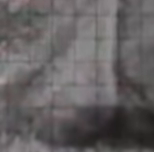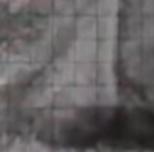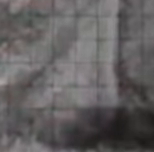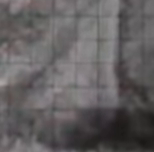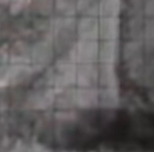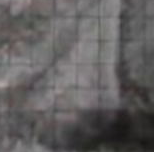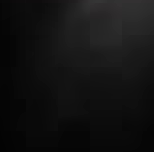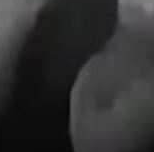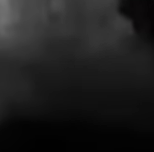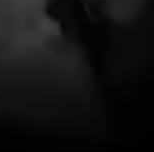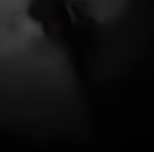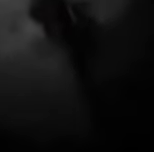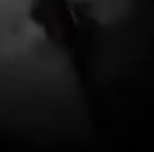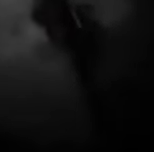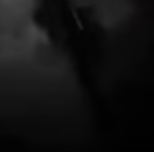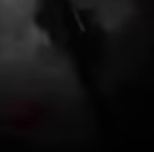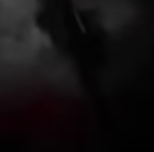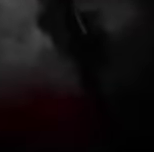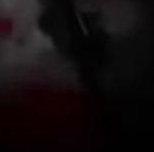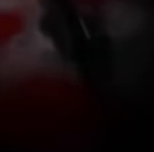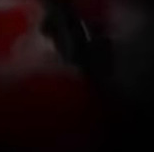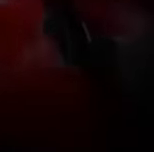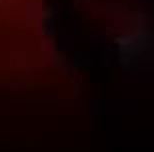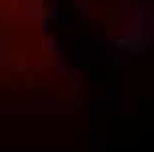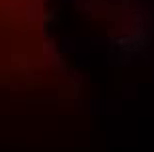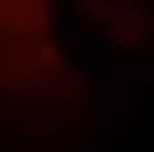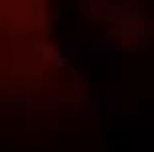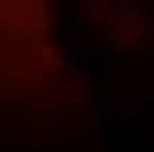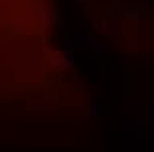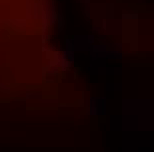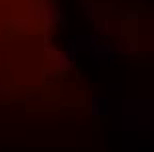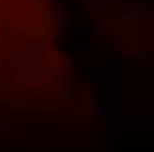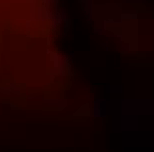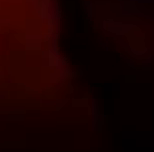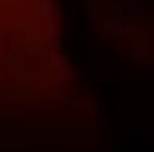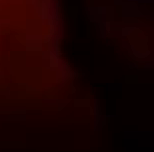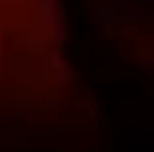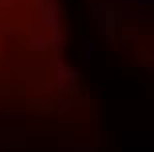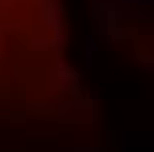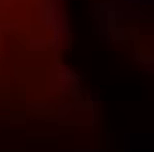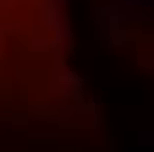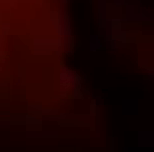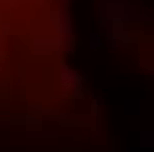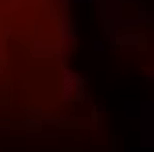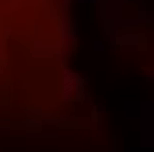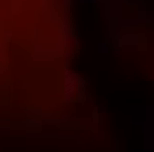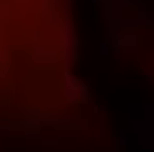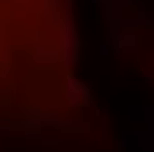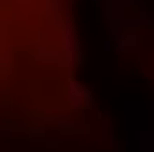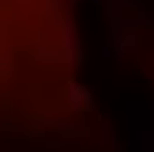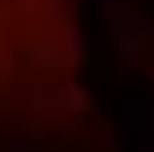Ferdinand Marcos. Masasabing sinunod din ni Marcos ang ikangay Rules of the Playbook.